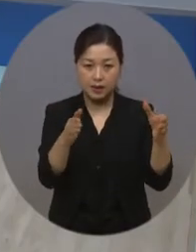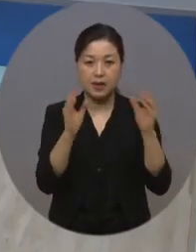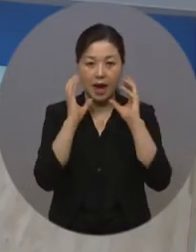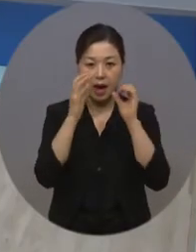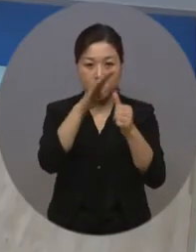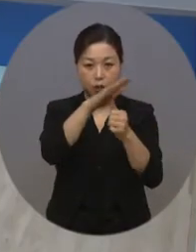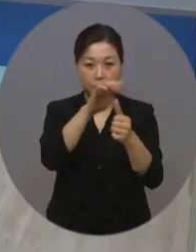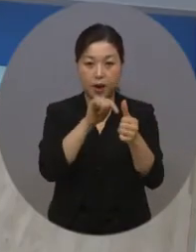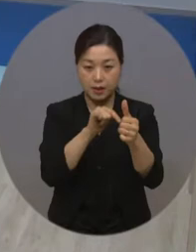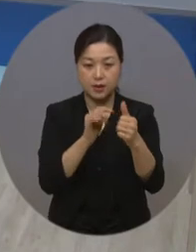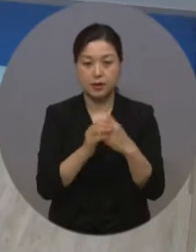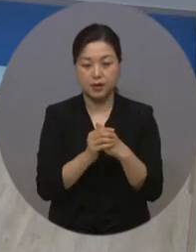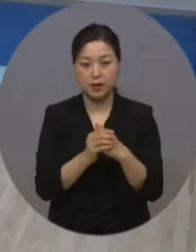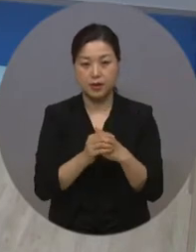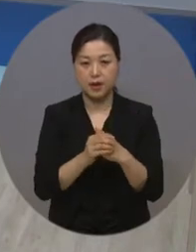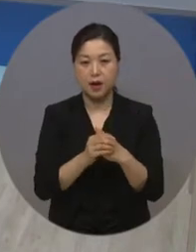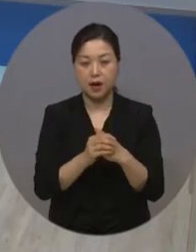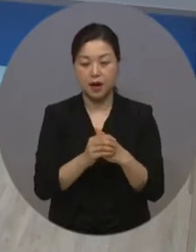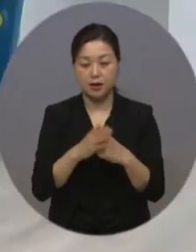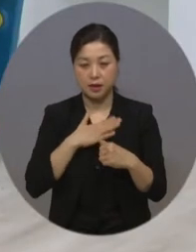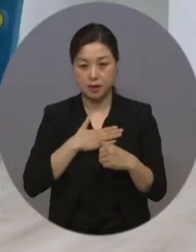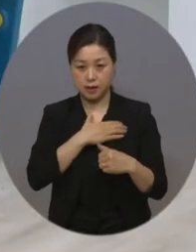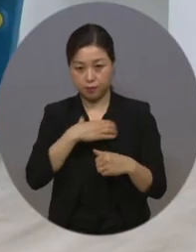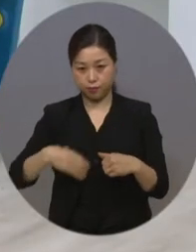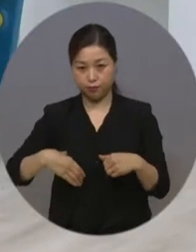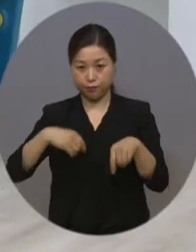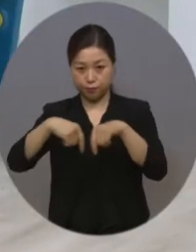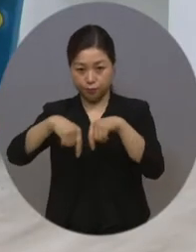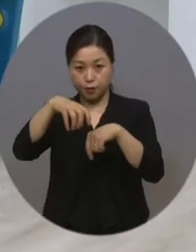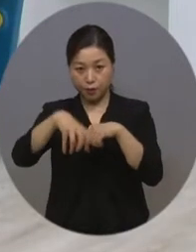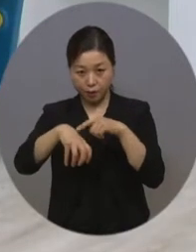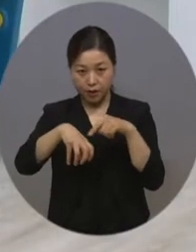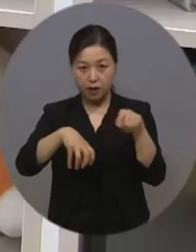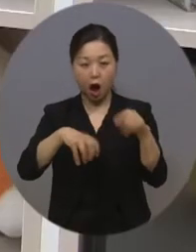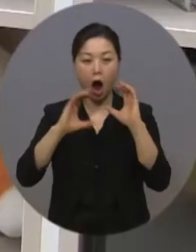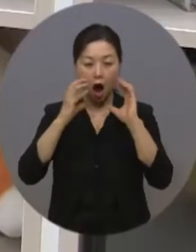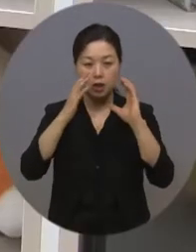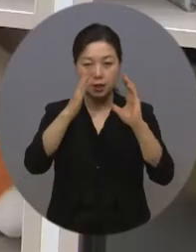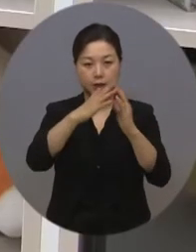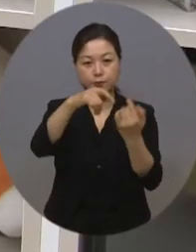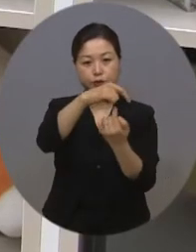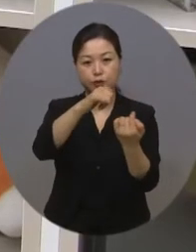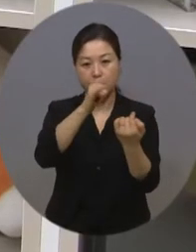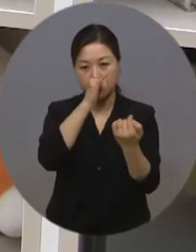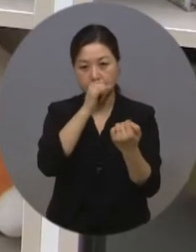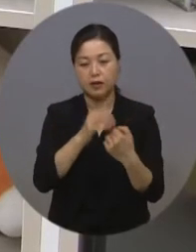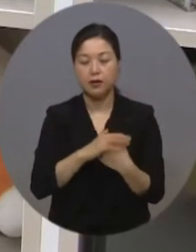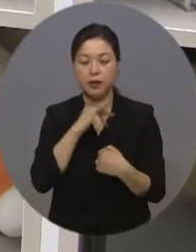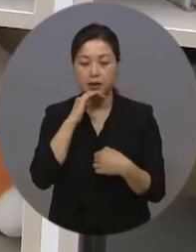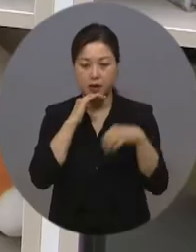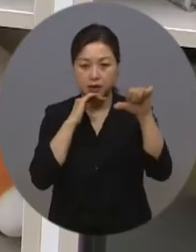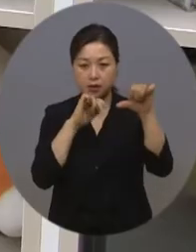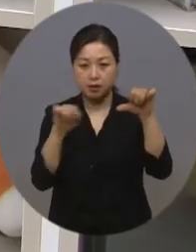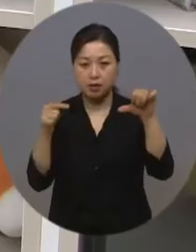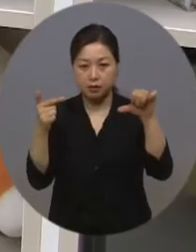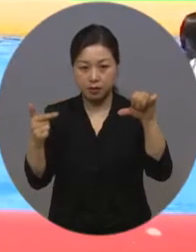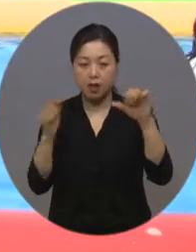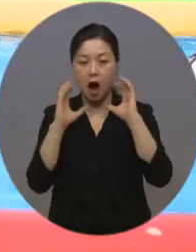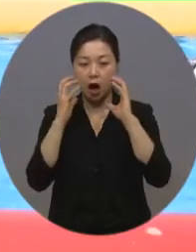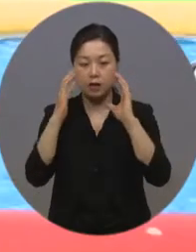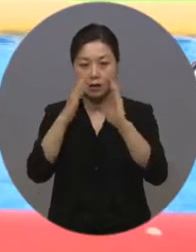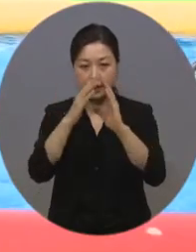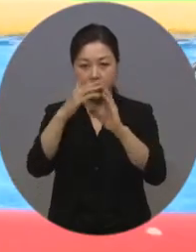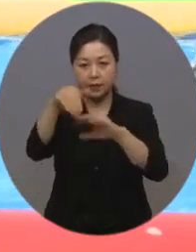구해서 직접 경영하고 있습니다 어린 식을 2 그리고 이제 타스 털 부터 여섯 살 까진 어린이집을 다니고